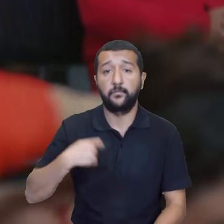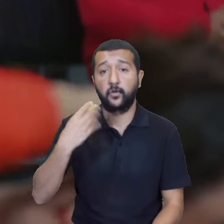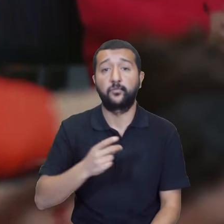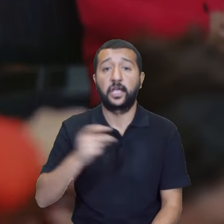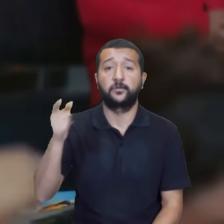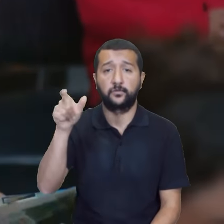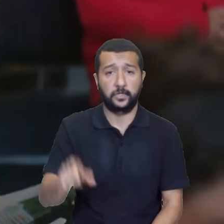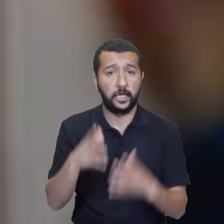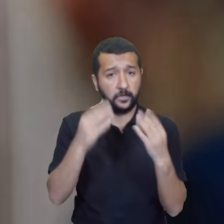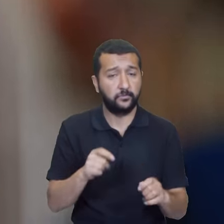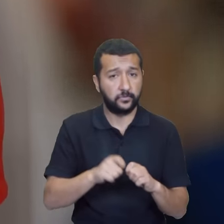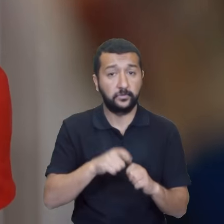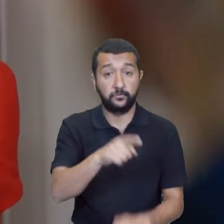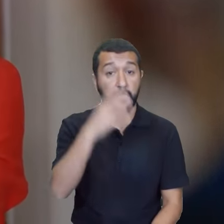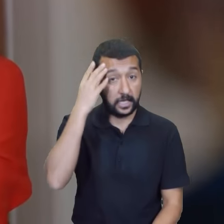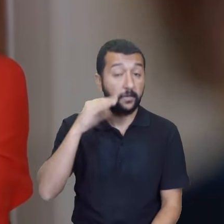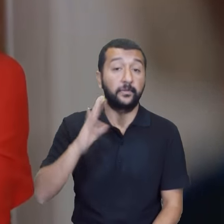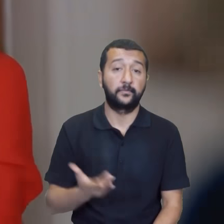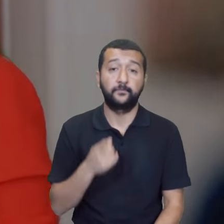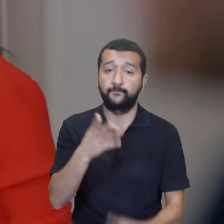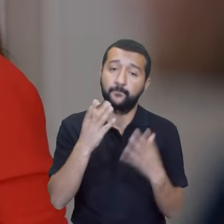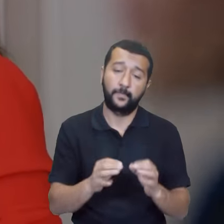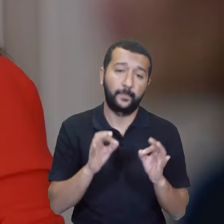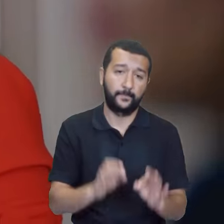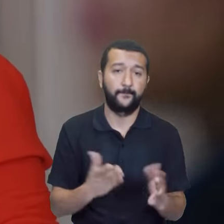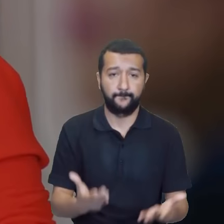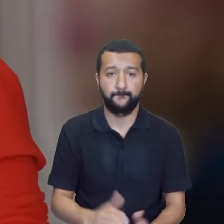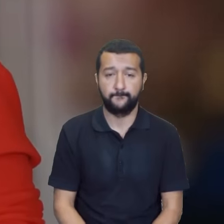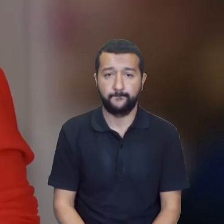bulup kaçıyor. Nasıl oluyor bu iş anlamadım. Oluyor işte.